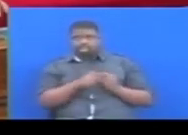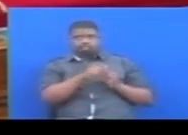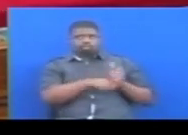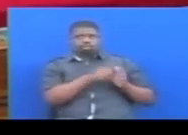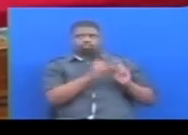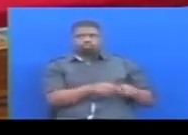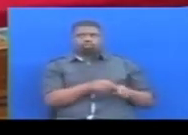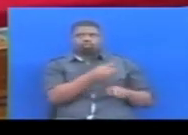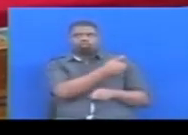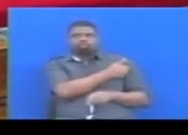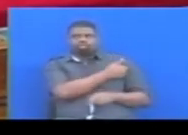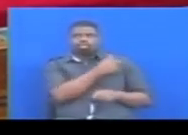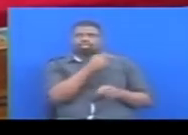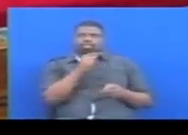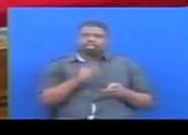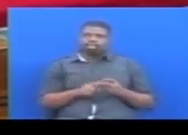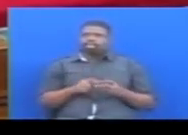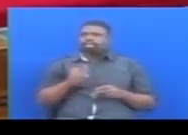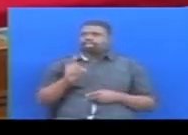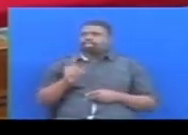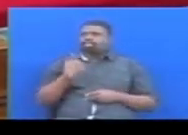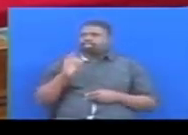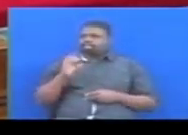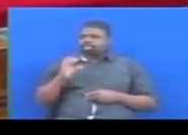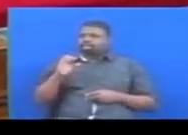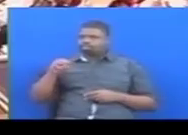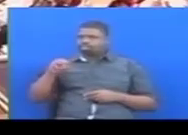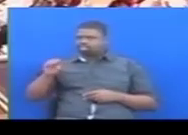katika hospitali ya KSMC.